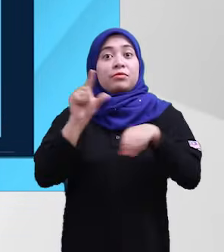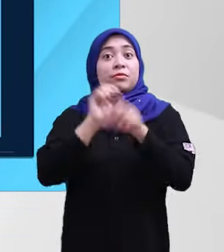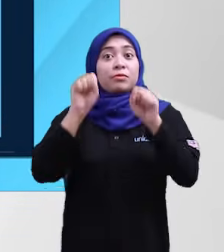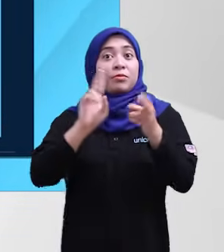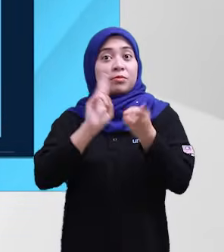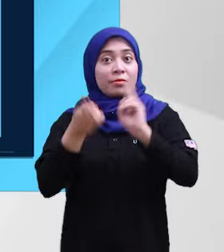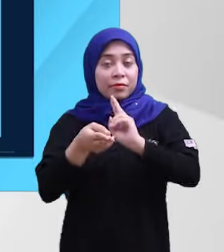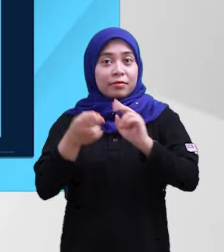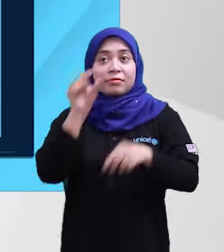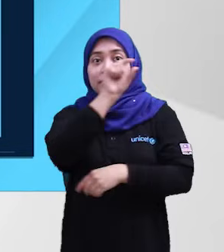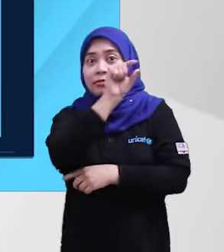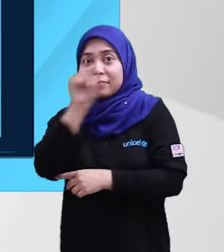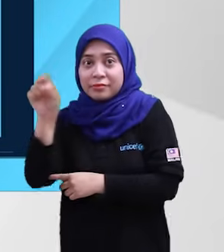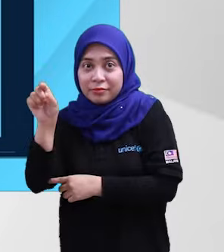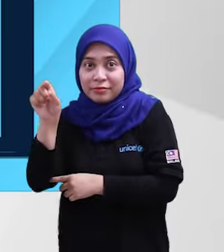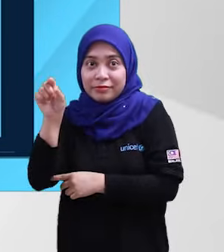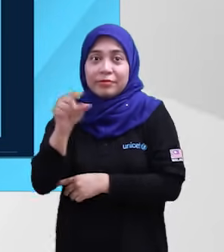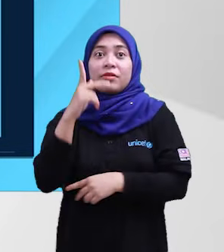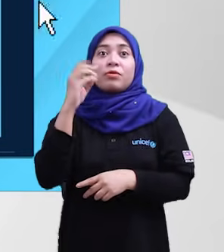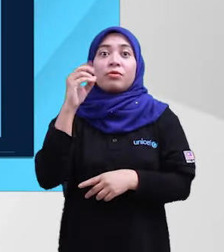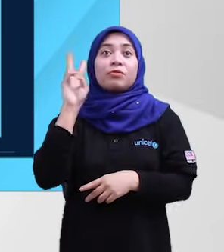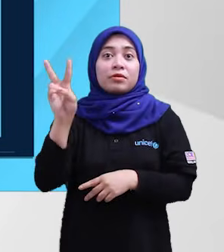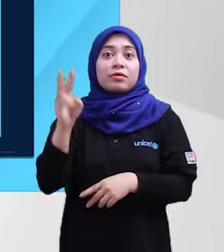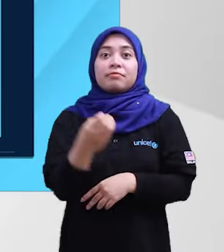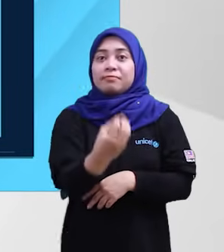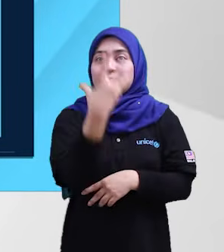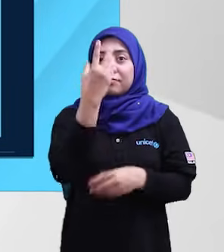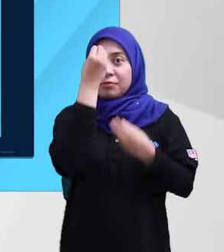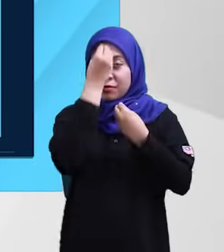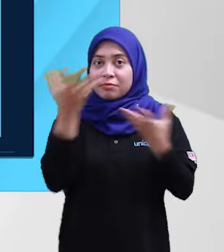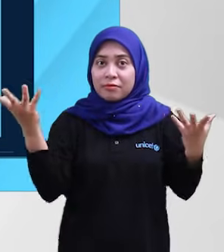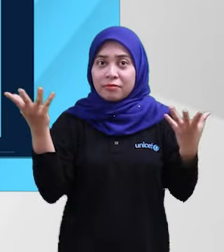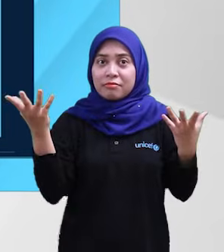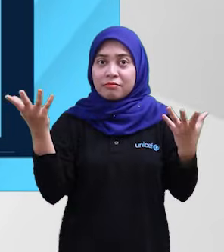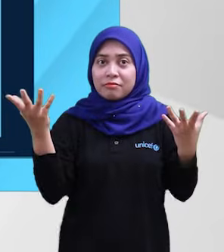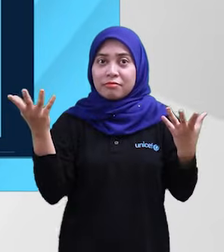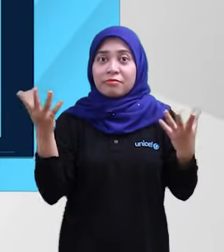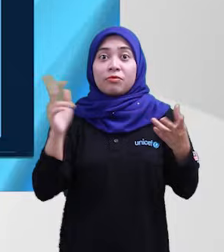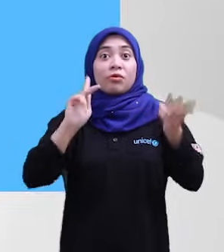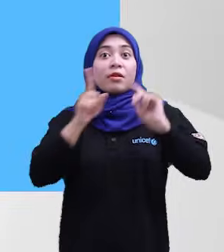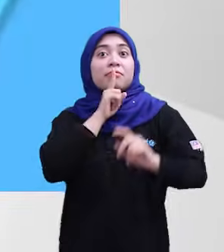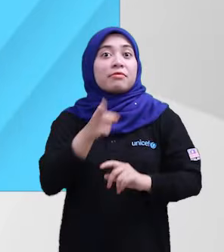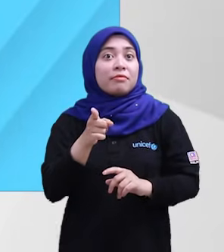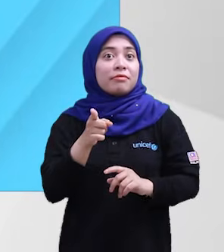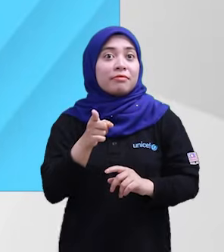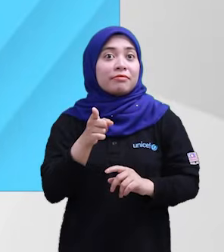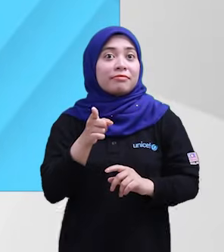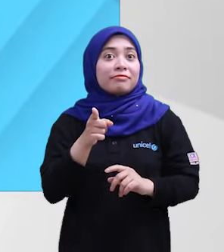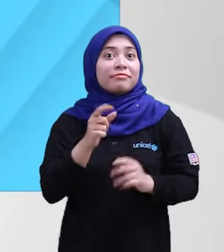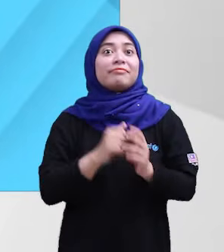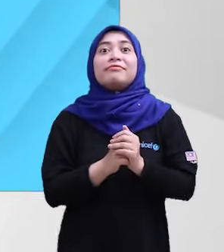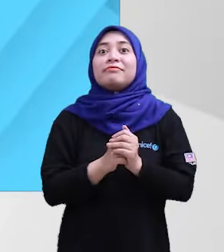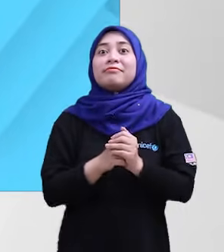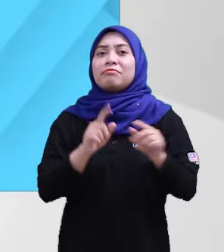boleh gunakan pemboleh ubah ini pada baris kedua kod untuk memaparkan maklumat tersebut. Sama seperti kotak sebenar